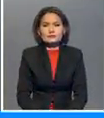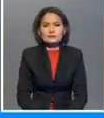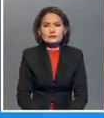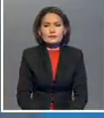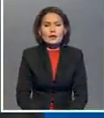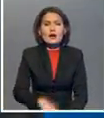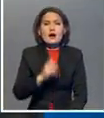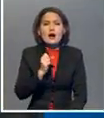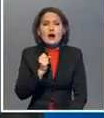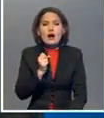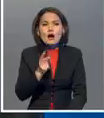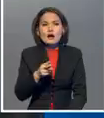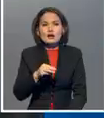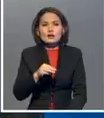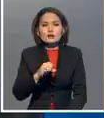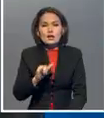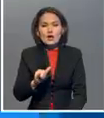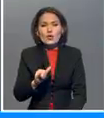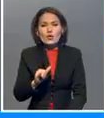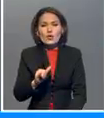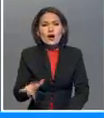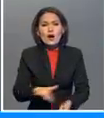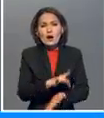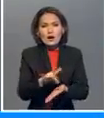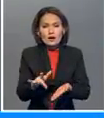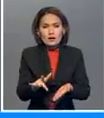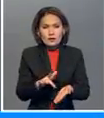Ақтау жақта екі еседен үлкен жағы